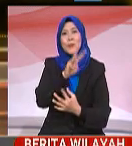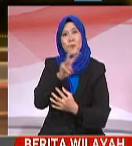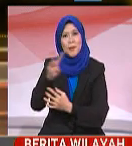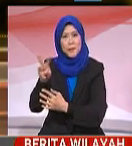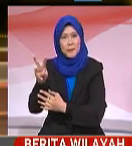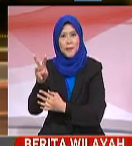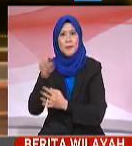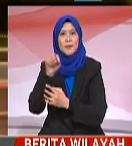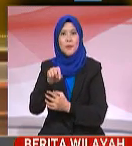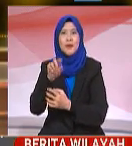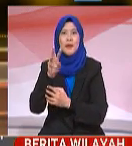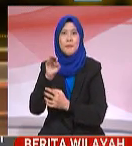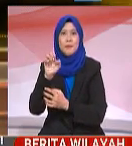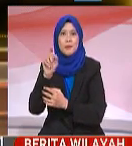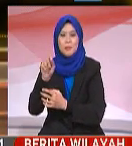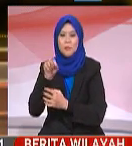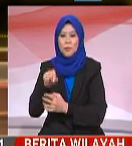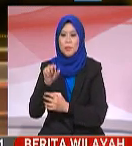di